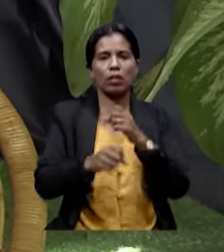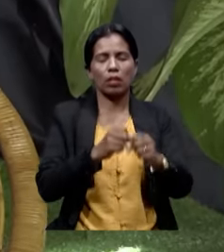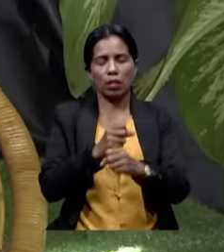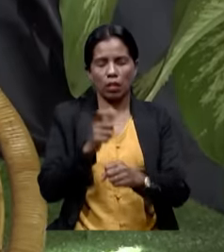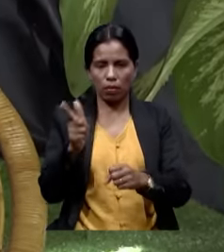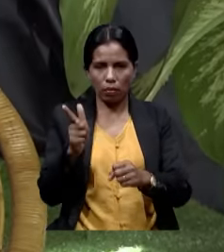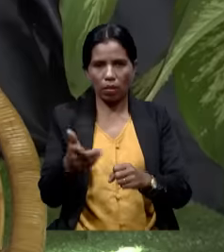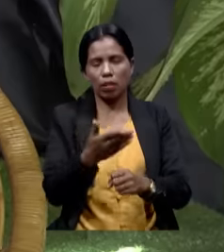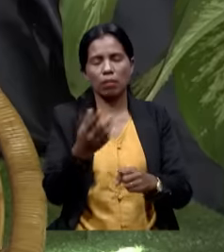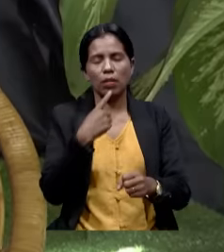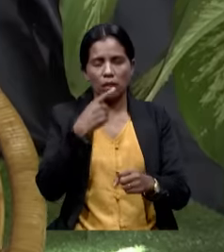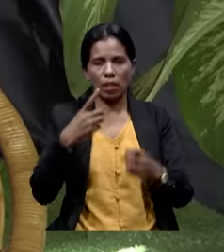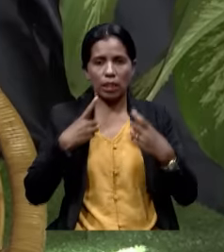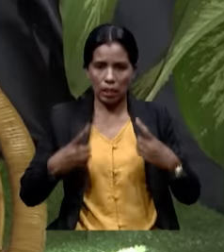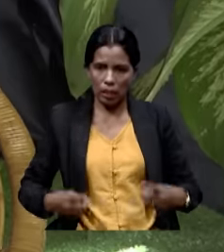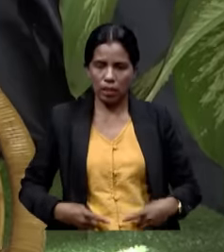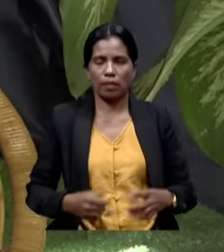alaran, ida nemak dignidade.